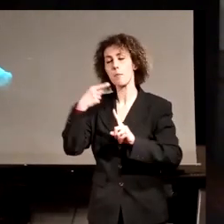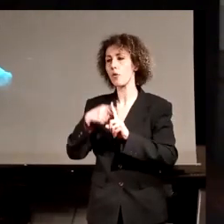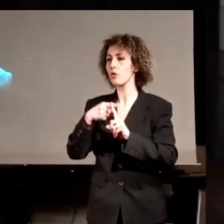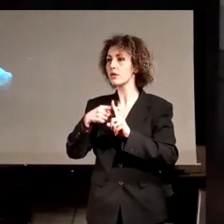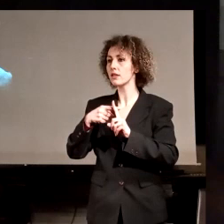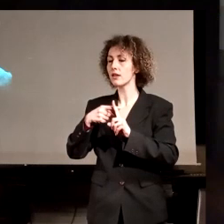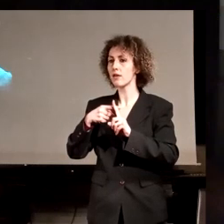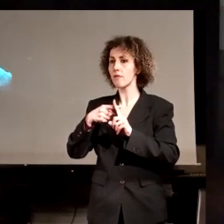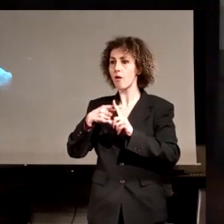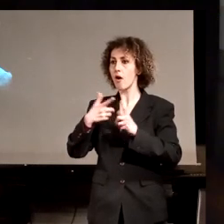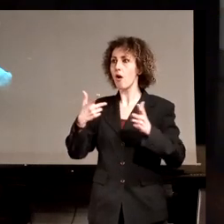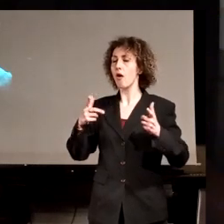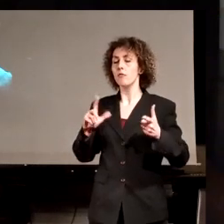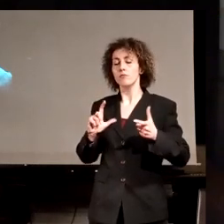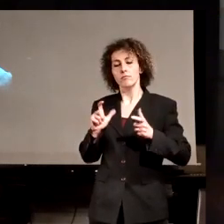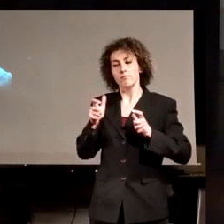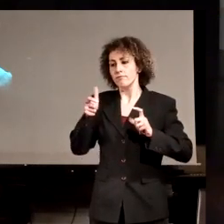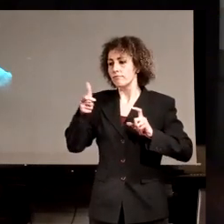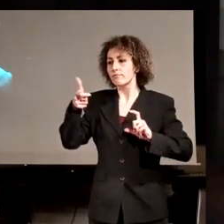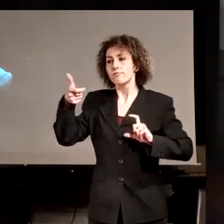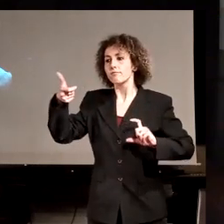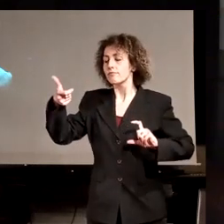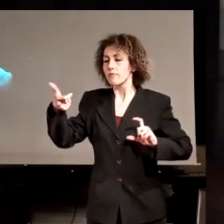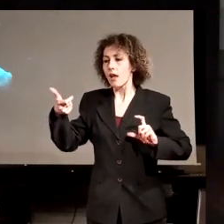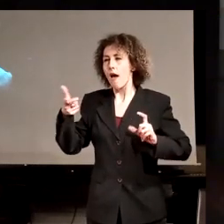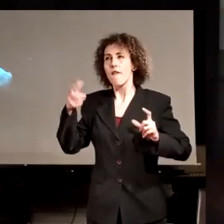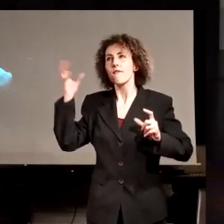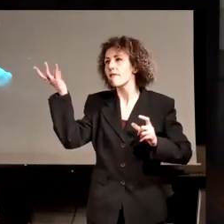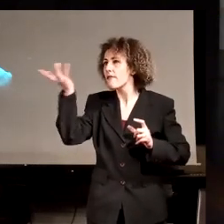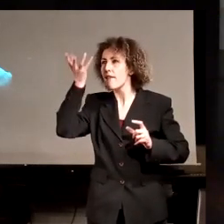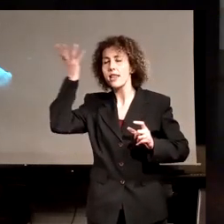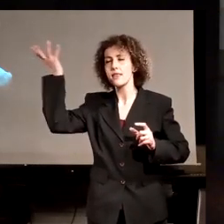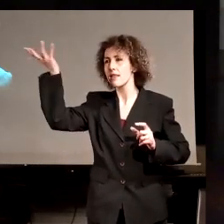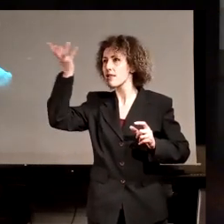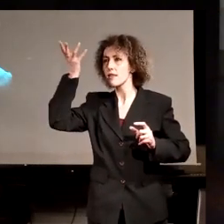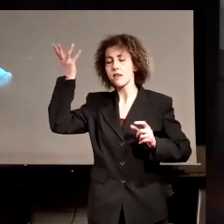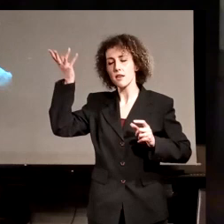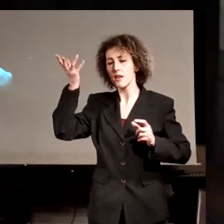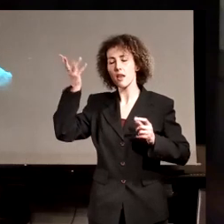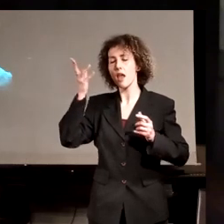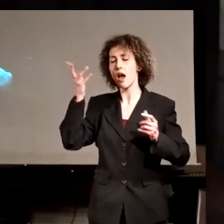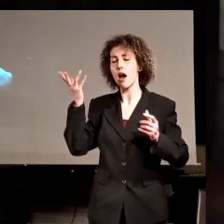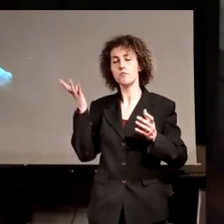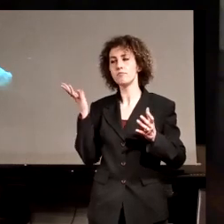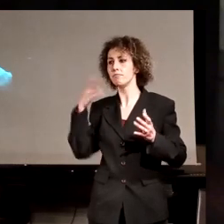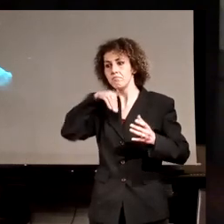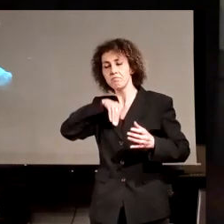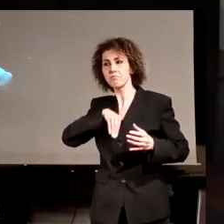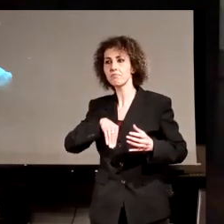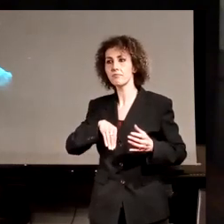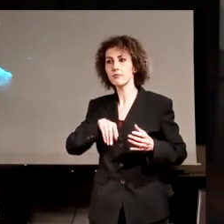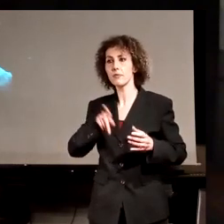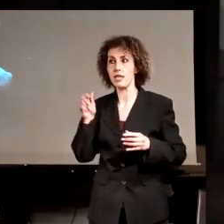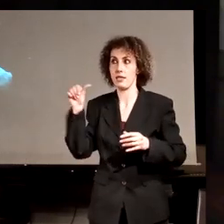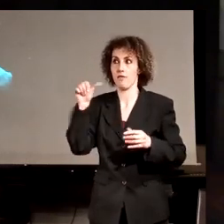stratosferico insorgere continuo di fantasia perché poi la cosa bella è che steven sono famoso